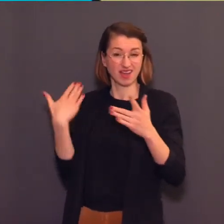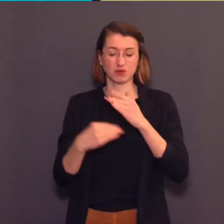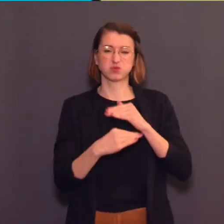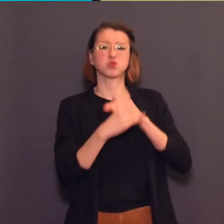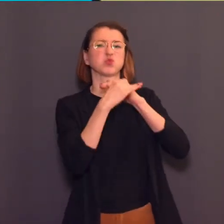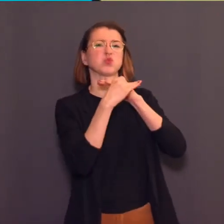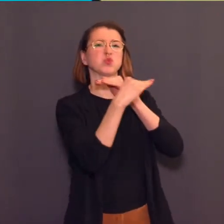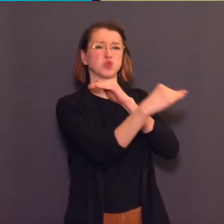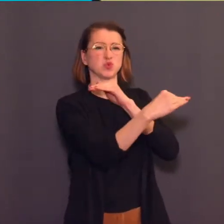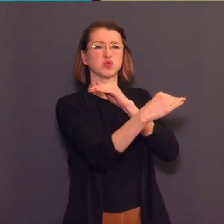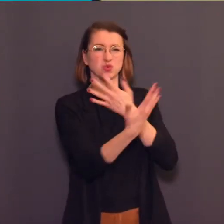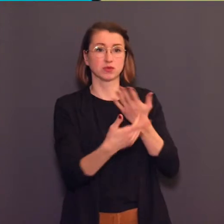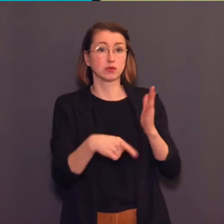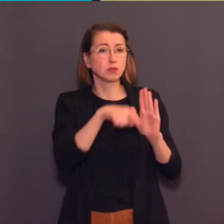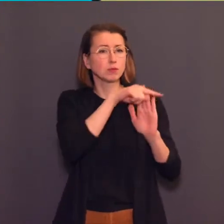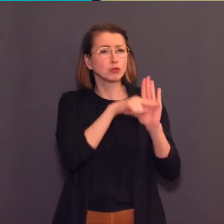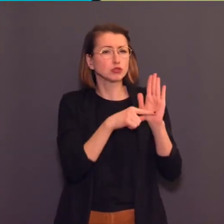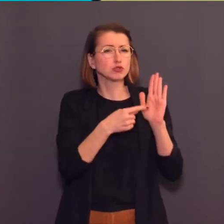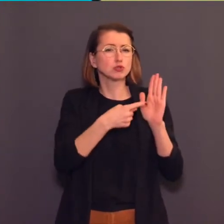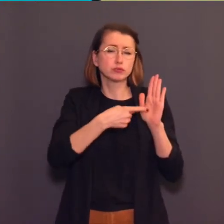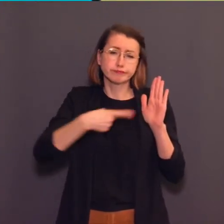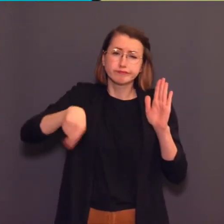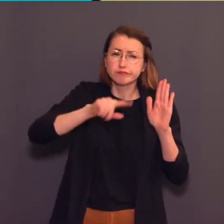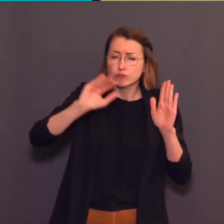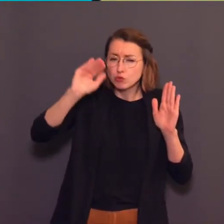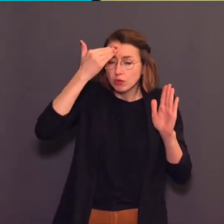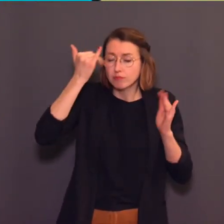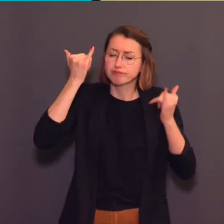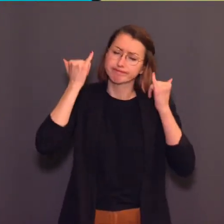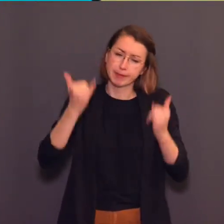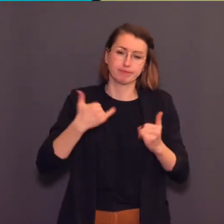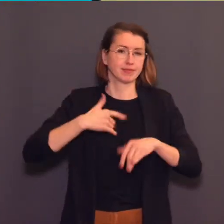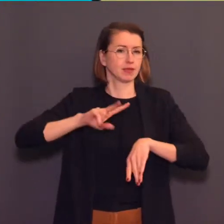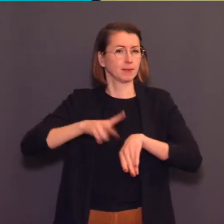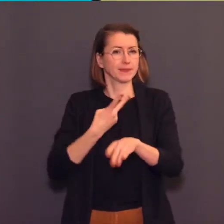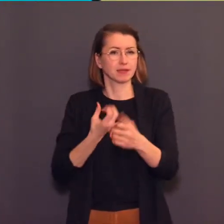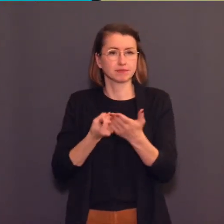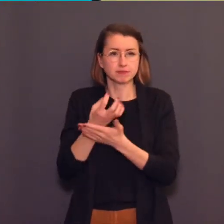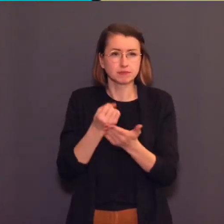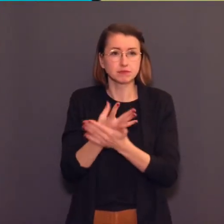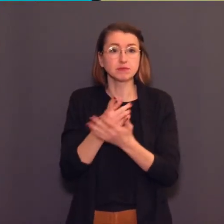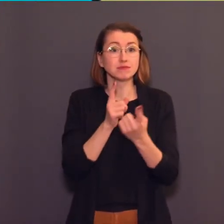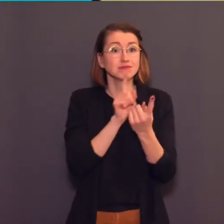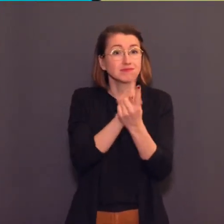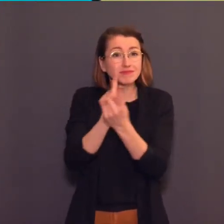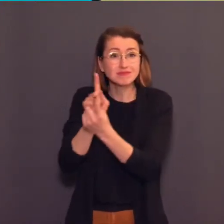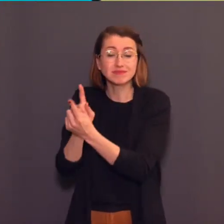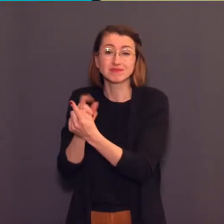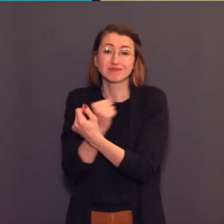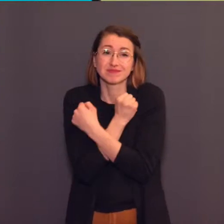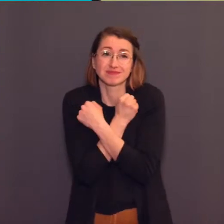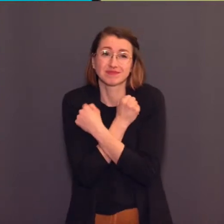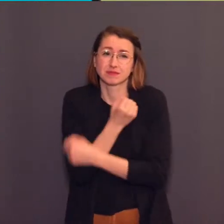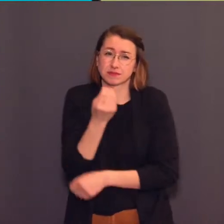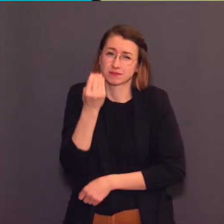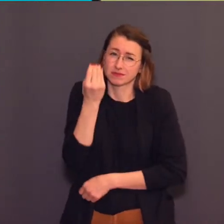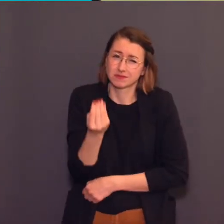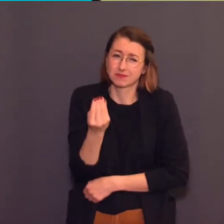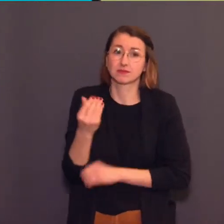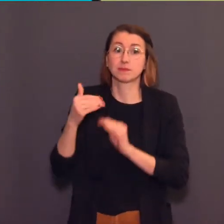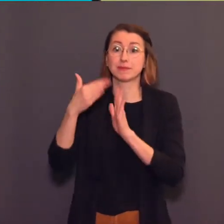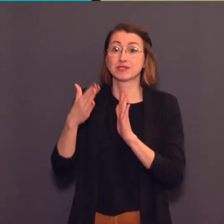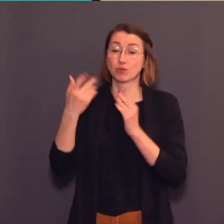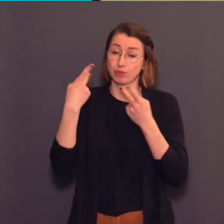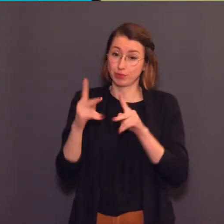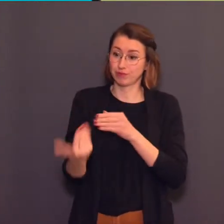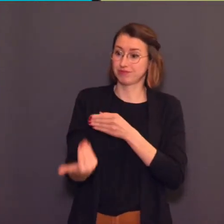les répéter. C'est limiter vos contacts, bien sûr, vos contacts à l'intérieur, à une seule personne